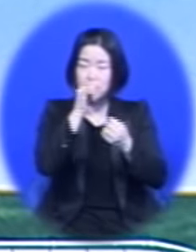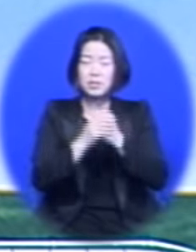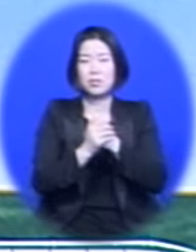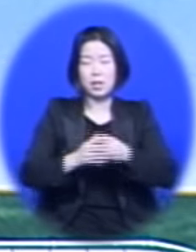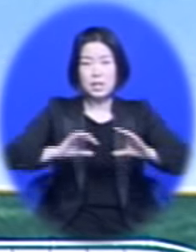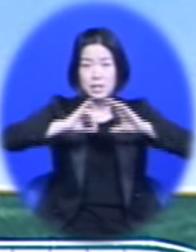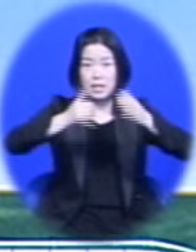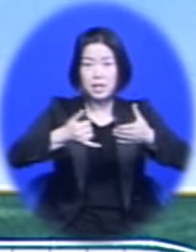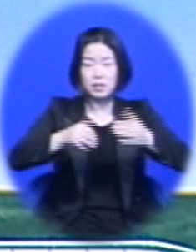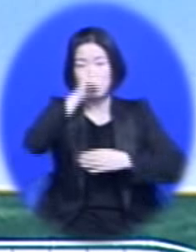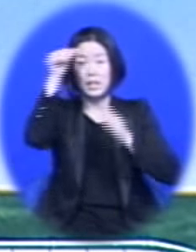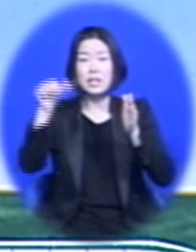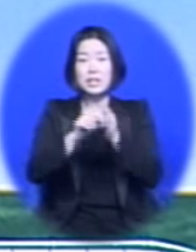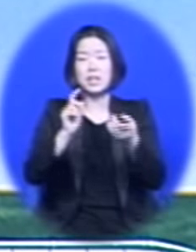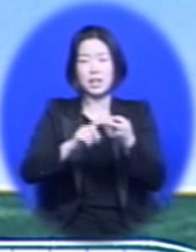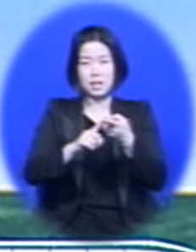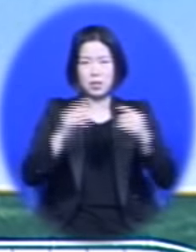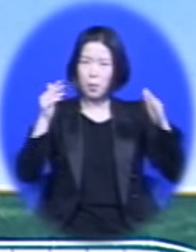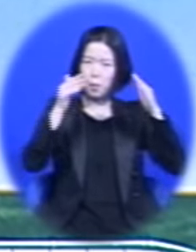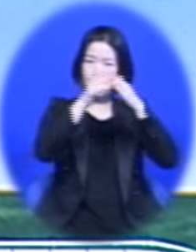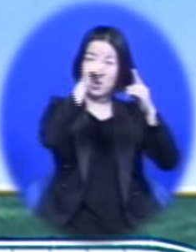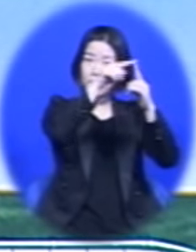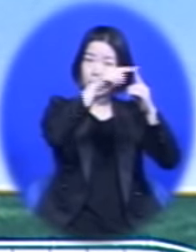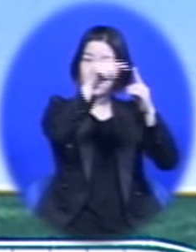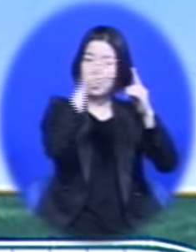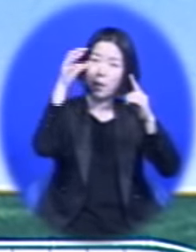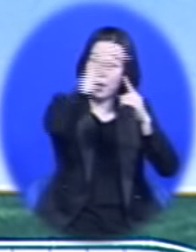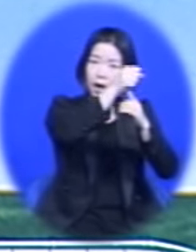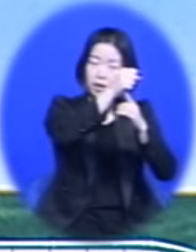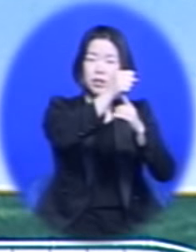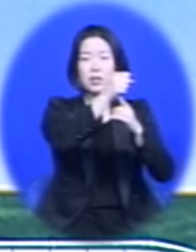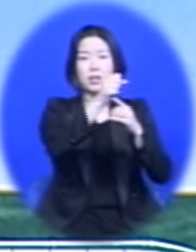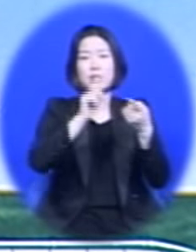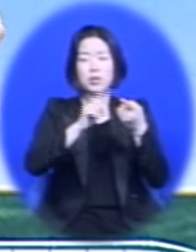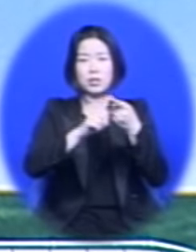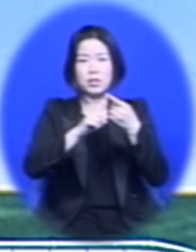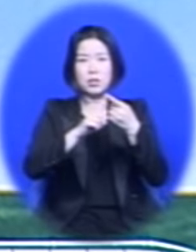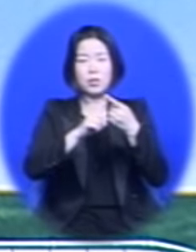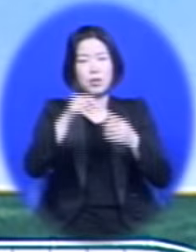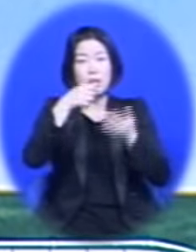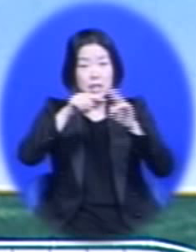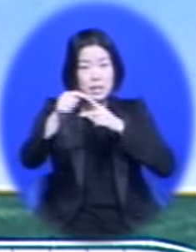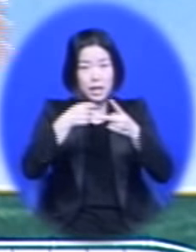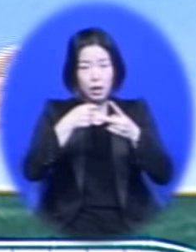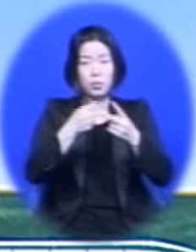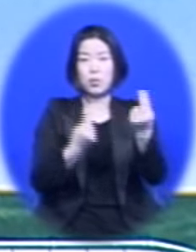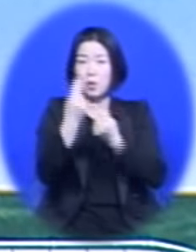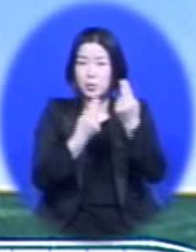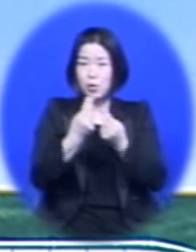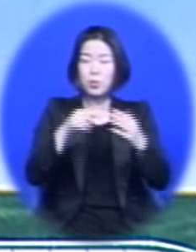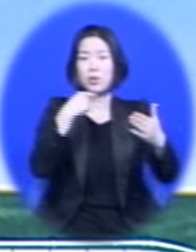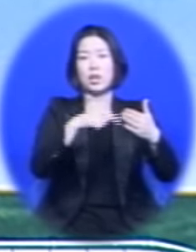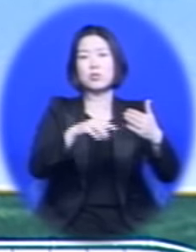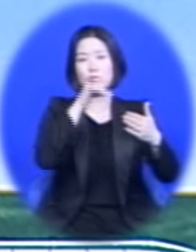세상은 인생을 정상을 정복하는 산을 정복하는 것에 그렇게 이해하고 비유하고